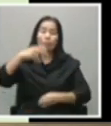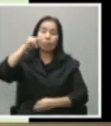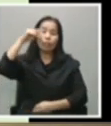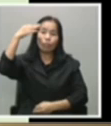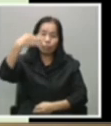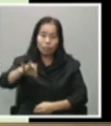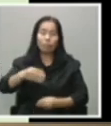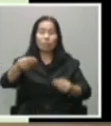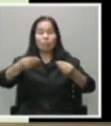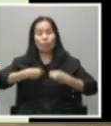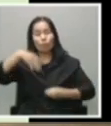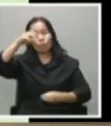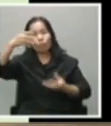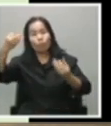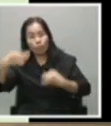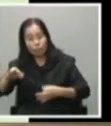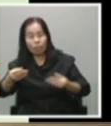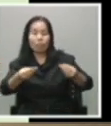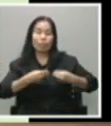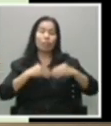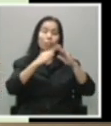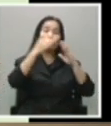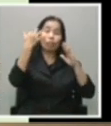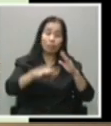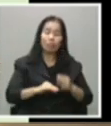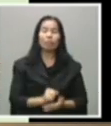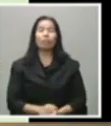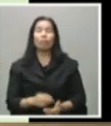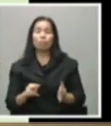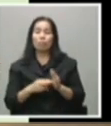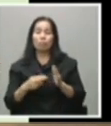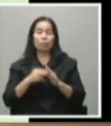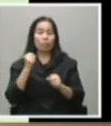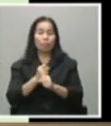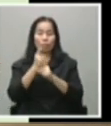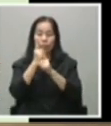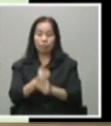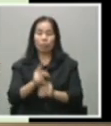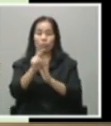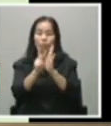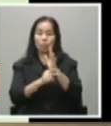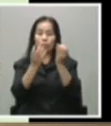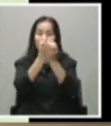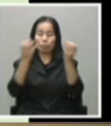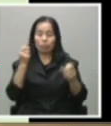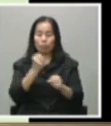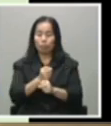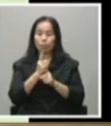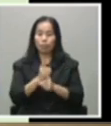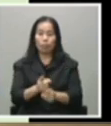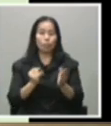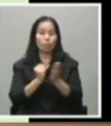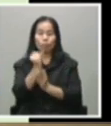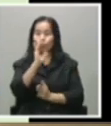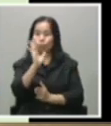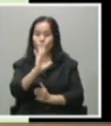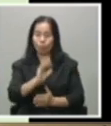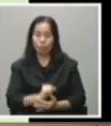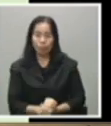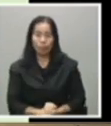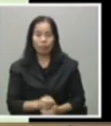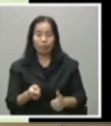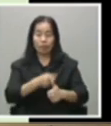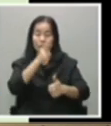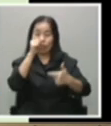การงานปกติจึงเป็นการกระทำที่ขัดต่อรัฐธรรมนูญนะครับอันนี้ข้อที่หนึ่งข้อที่ส